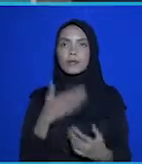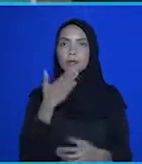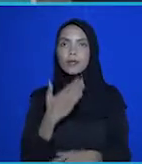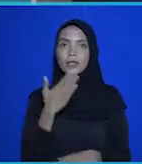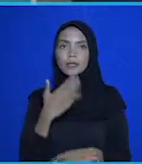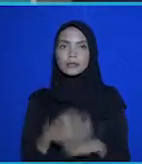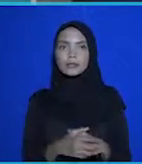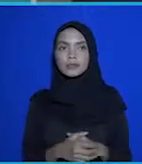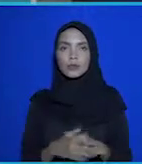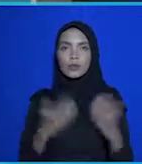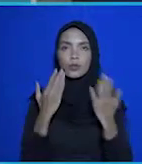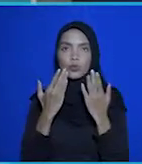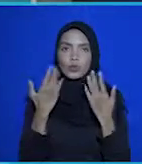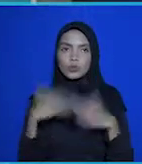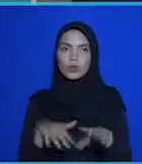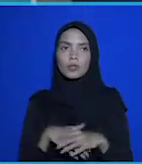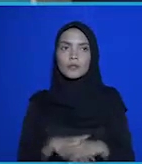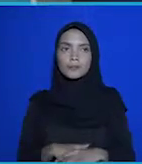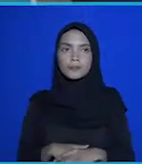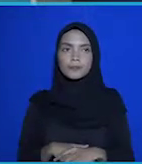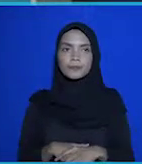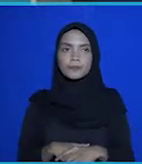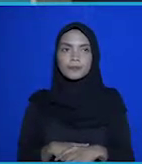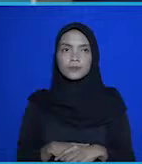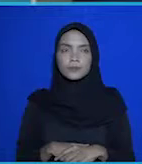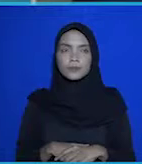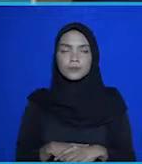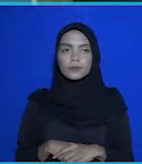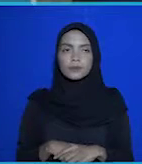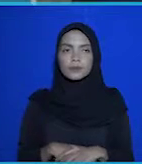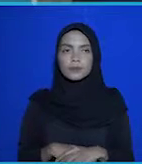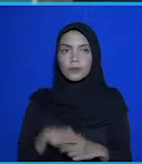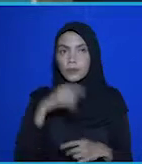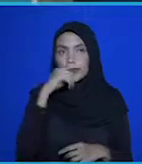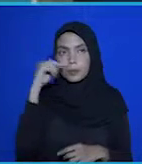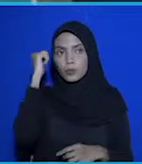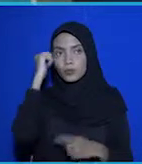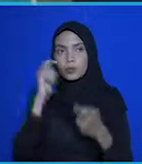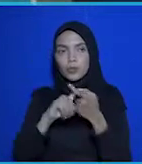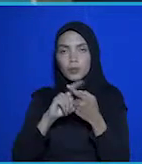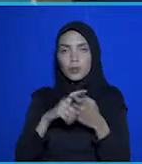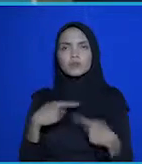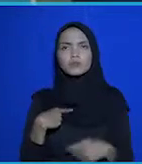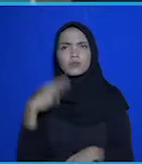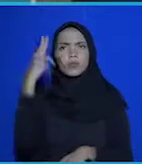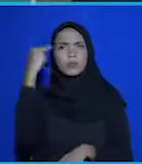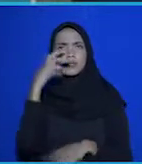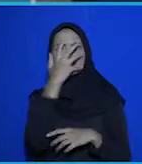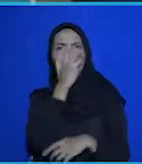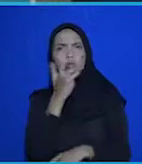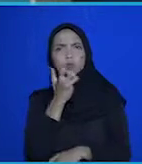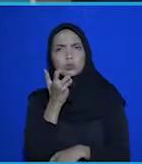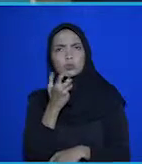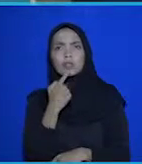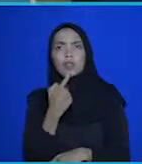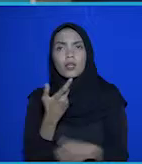Selesai. Terima kasih atas doanya. Bapak Ibu dan teman-teman jurnalis, pemerintah sangat